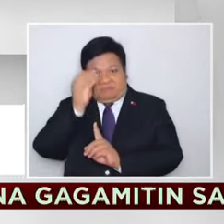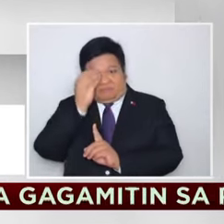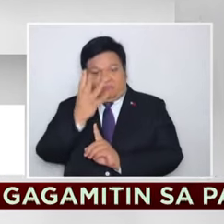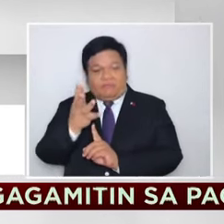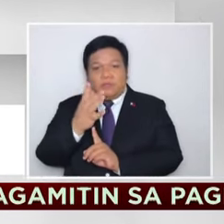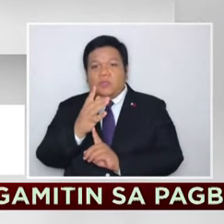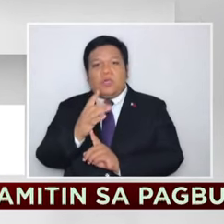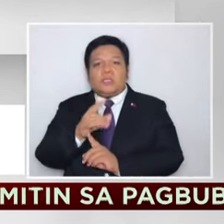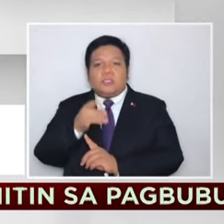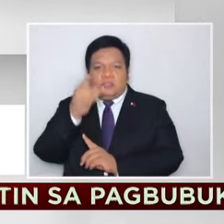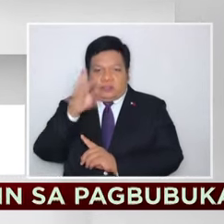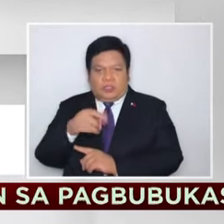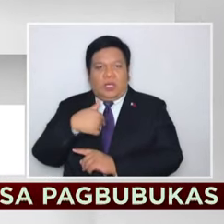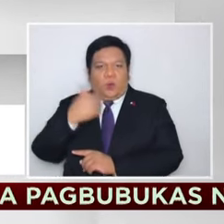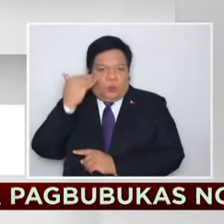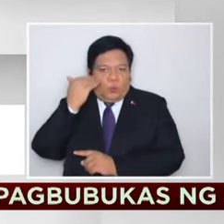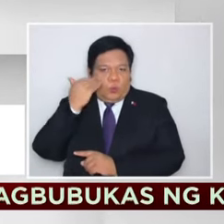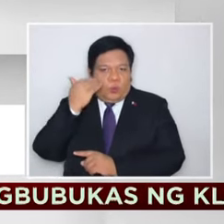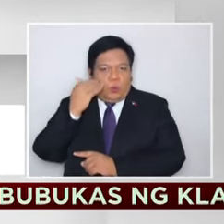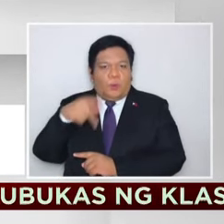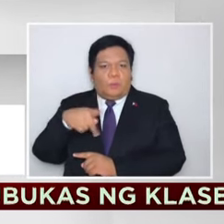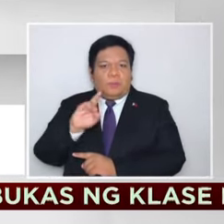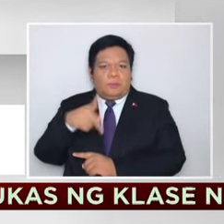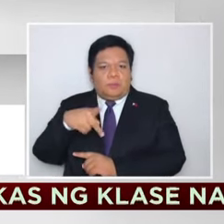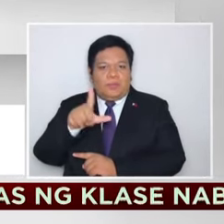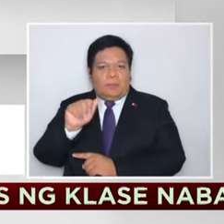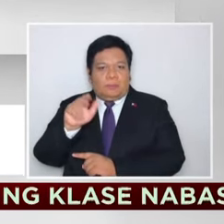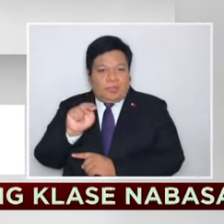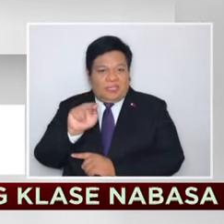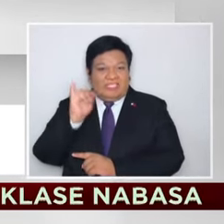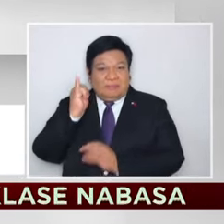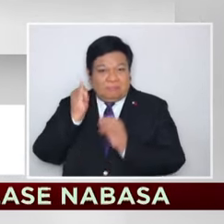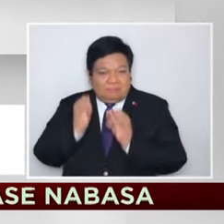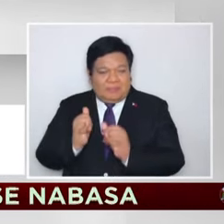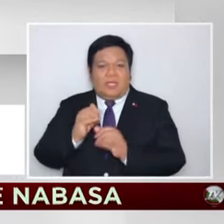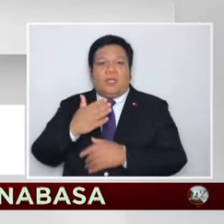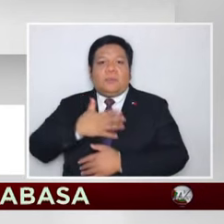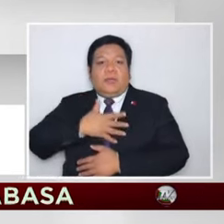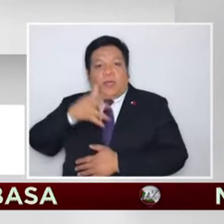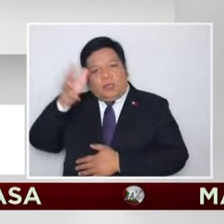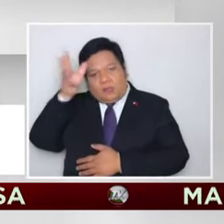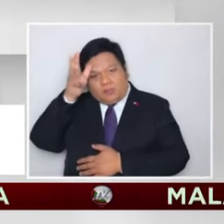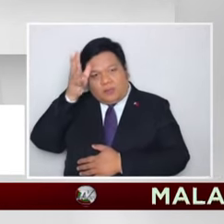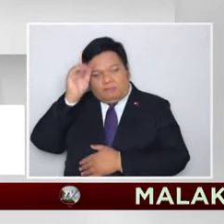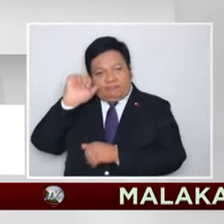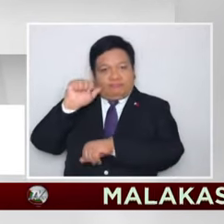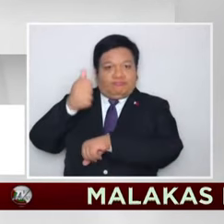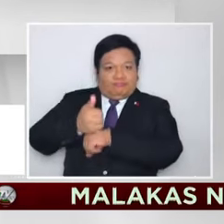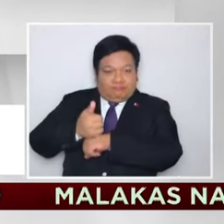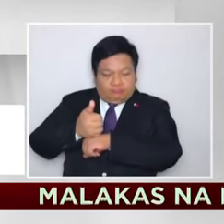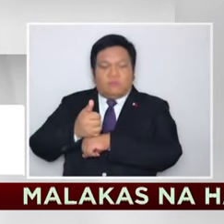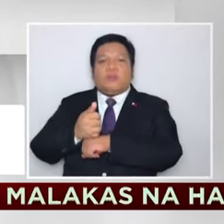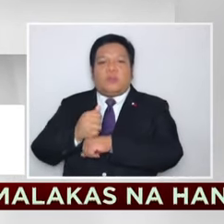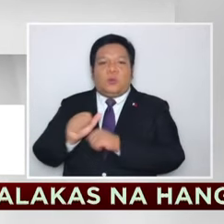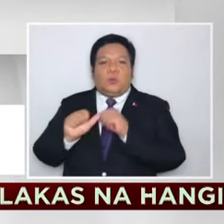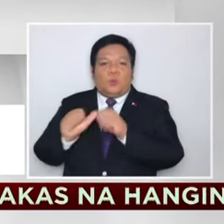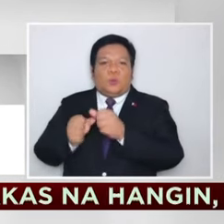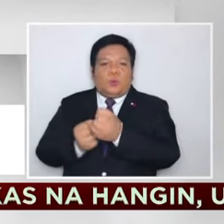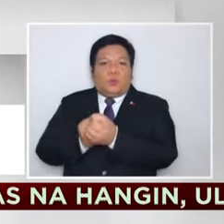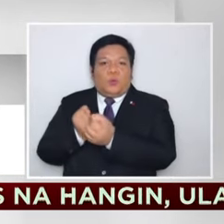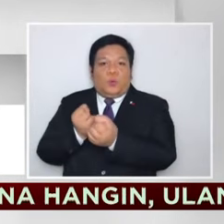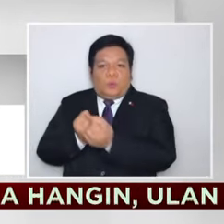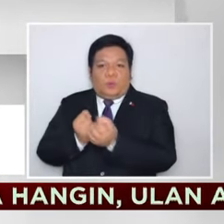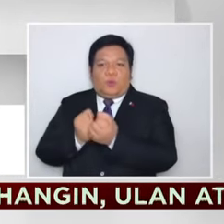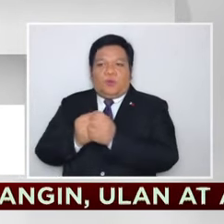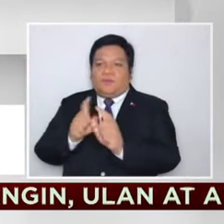alam niyang PDP Laban at ito ay ang partidong itinatag ng kanyang ama at patuloy ang manong sinusuportahan ng